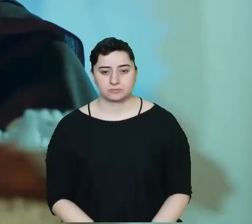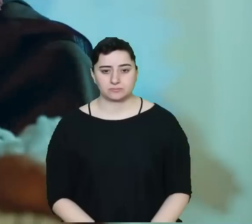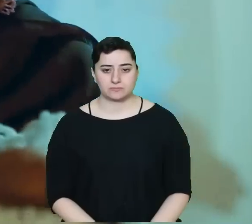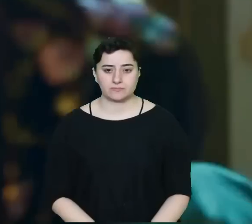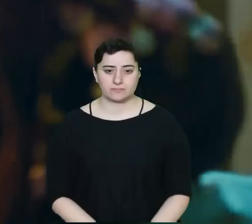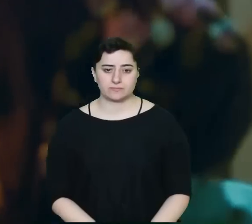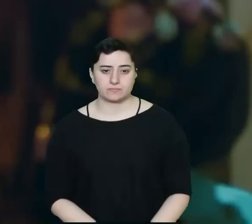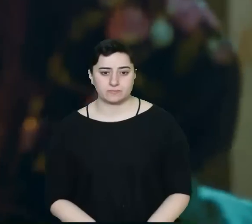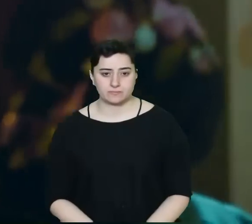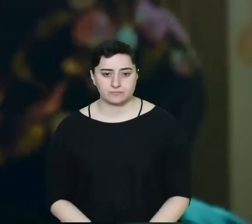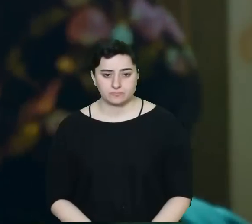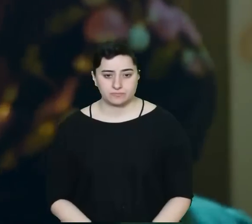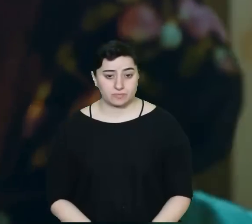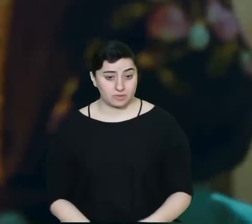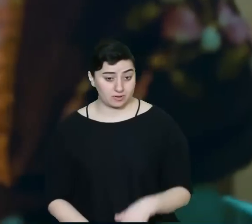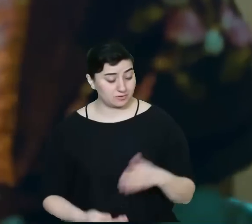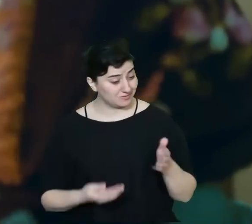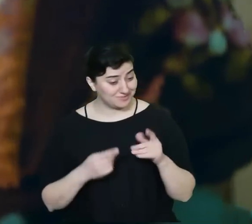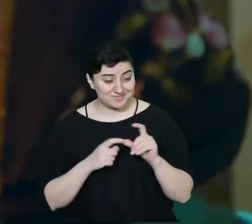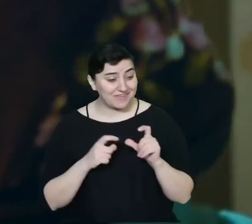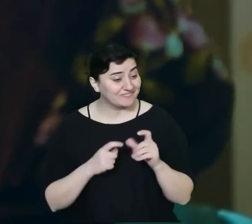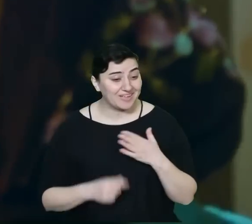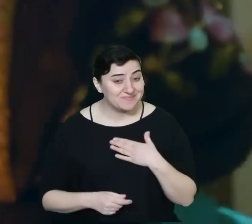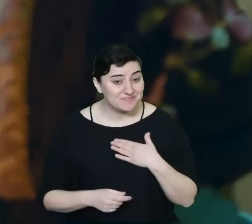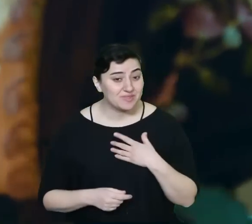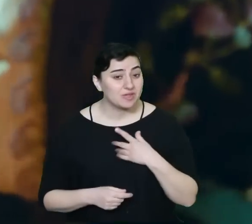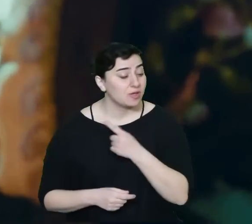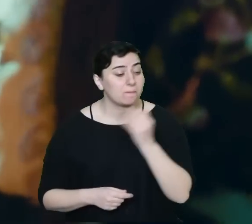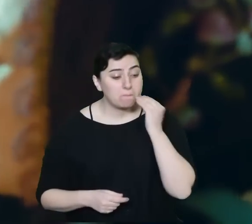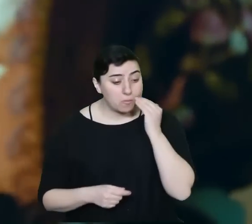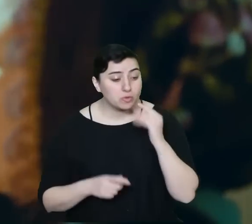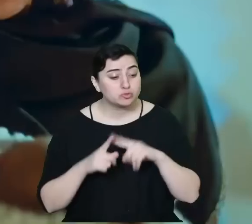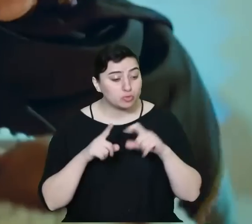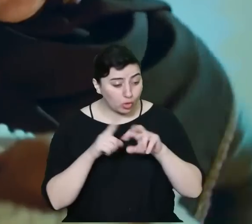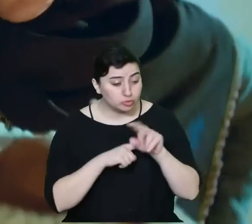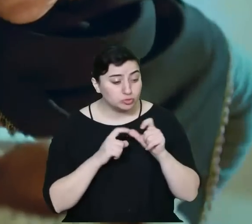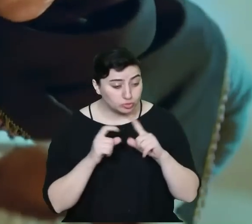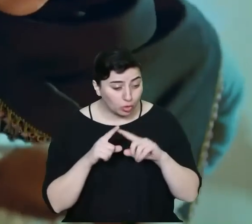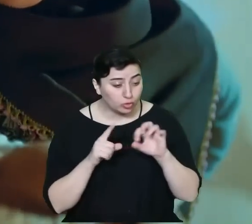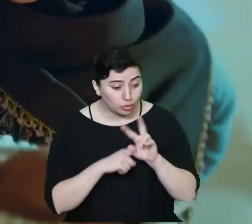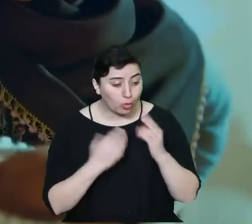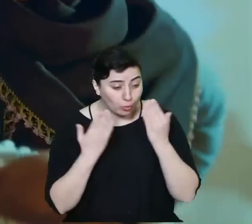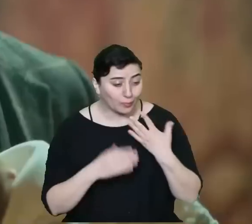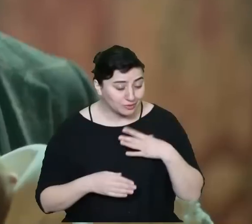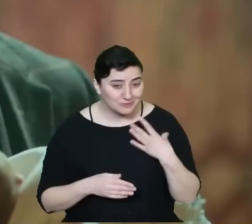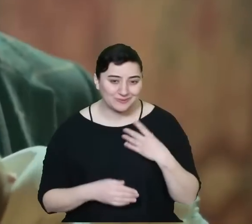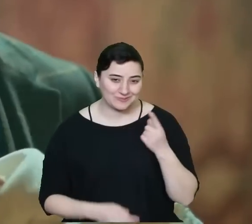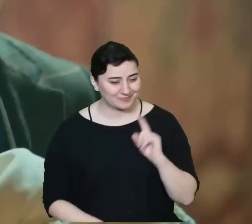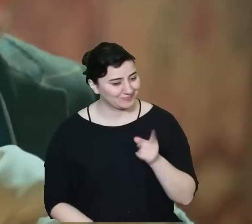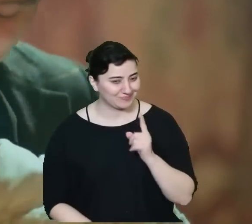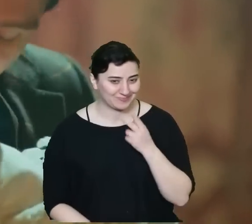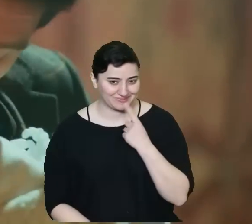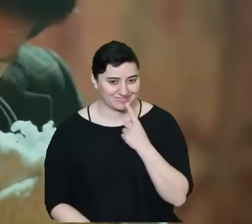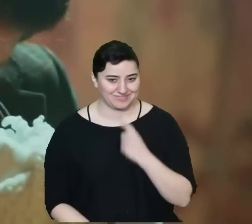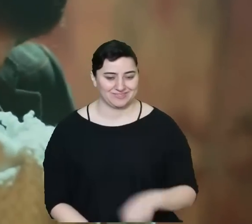Kucağını aldı. Sevda Hanım. Babaanne size Tolstoy mu okuyor? Tolstoy mu? Sen de ağzını tırdığını biliyorsun